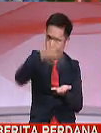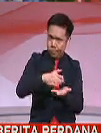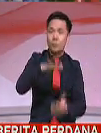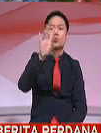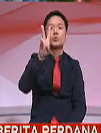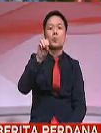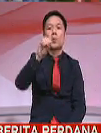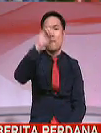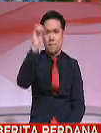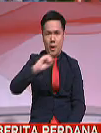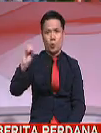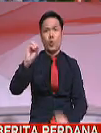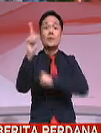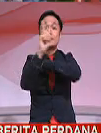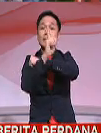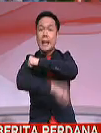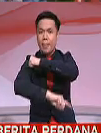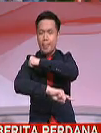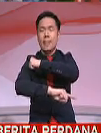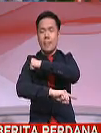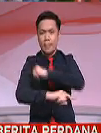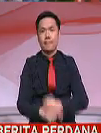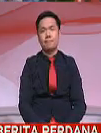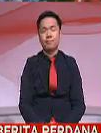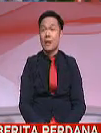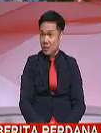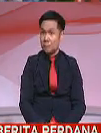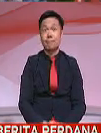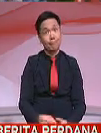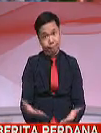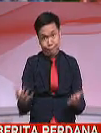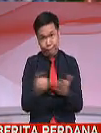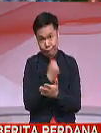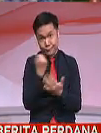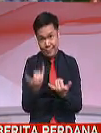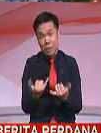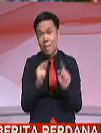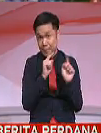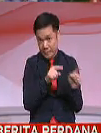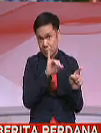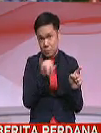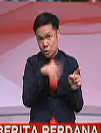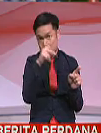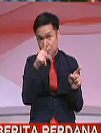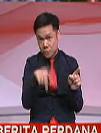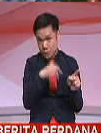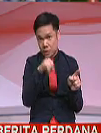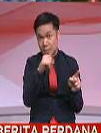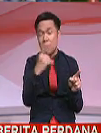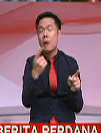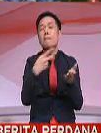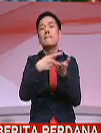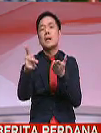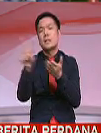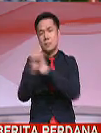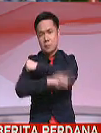70% persamaan jadi ambil keperluan untuk datang ke JJ untuk membayar sama